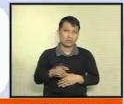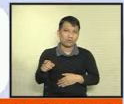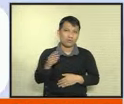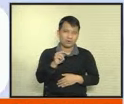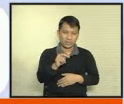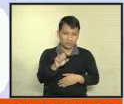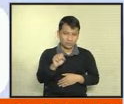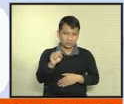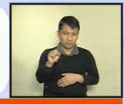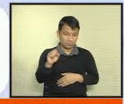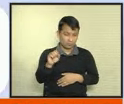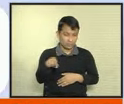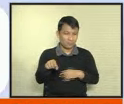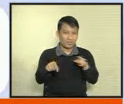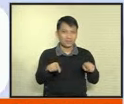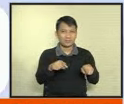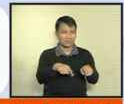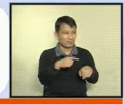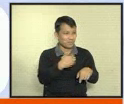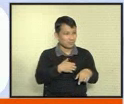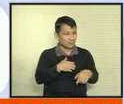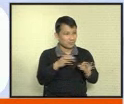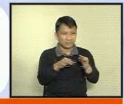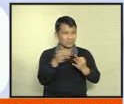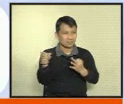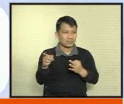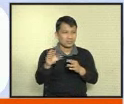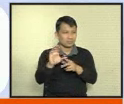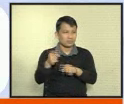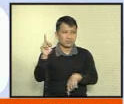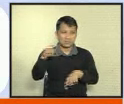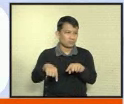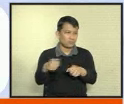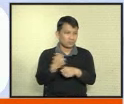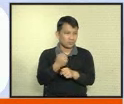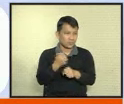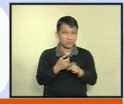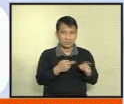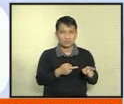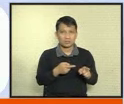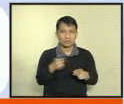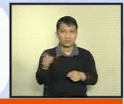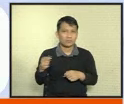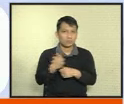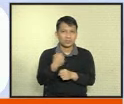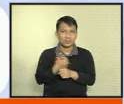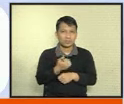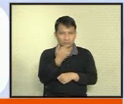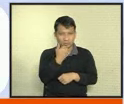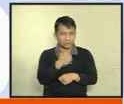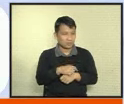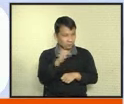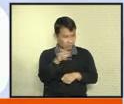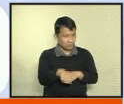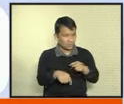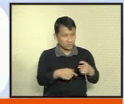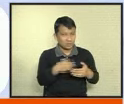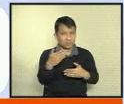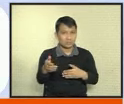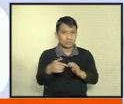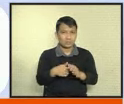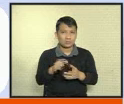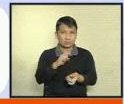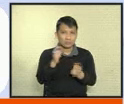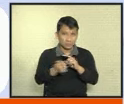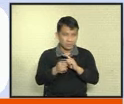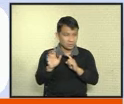NSO, hindi nila magagawa ng paraan yon. Kung nagawa man ng paraan, illegal yon. Ang pwede na makagawa ng paraan,